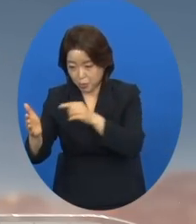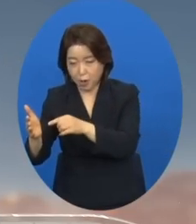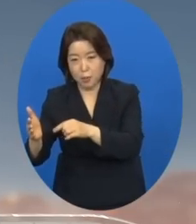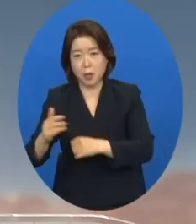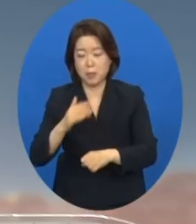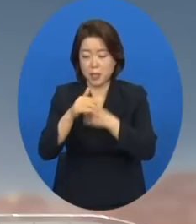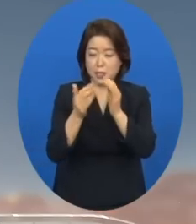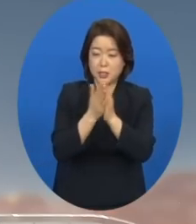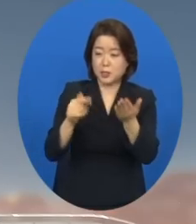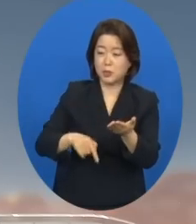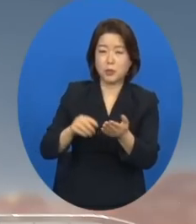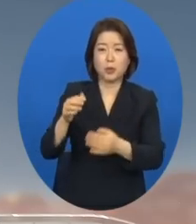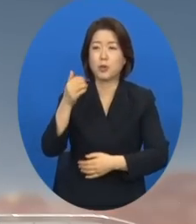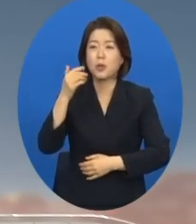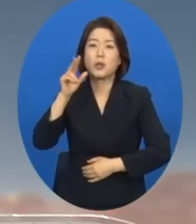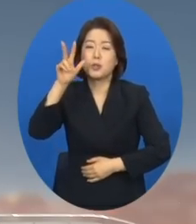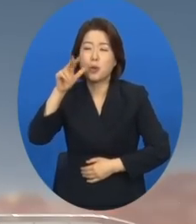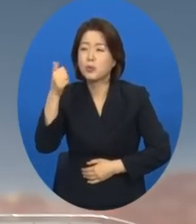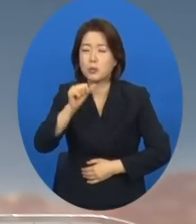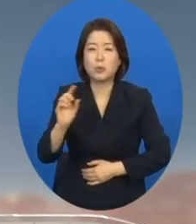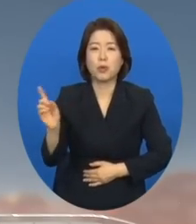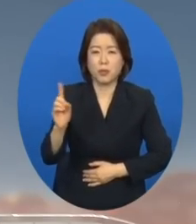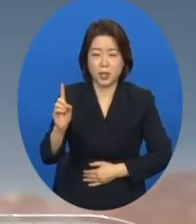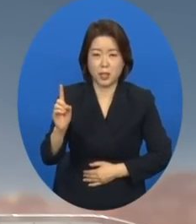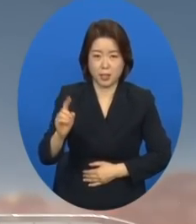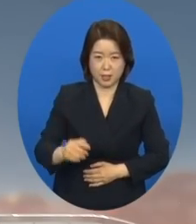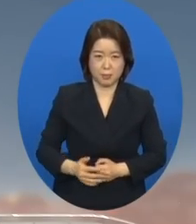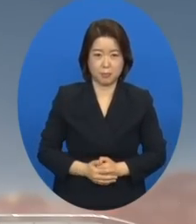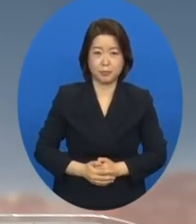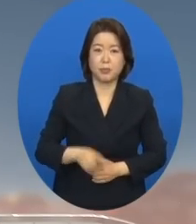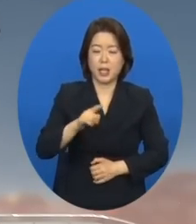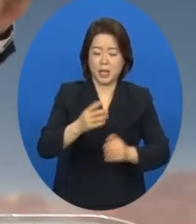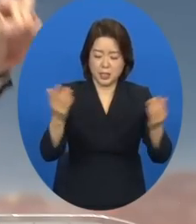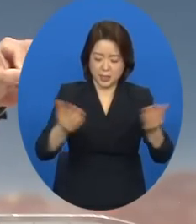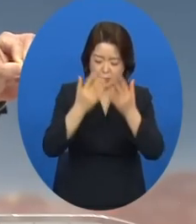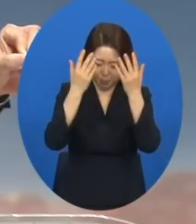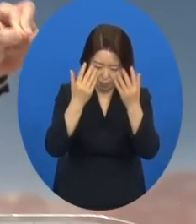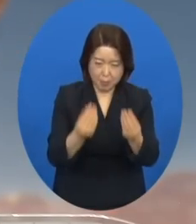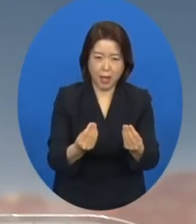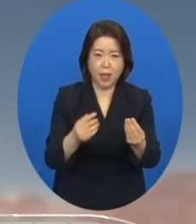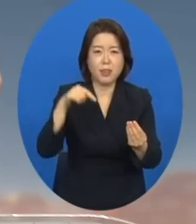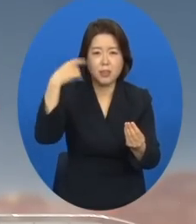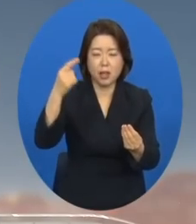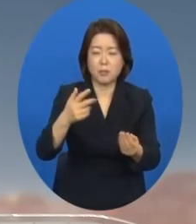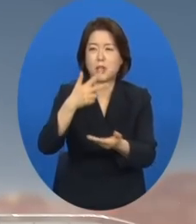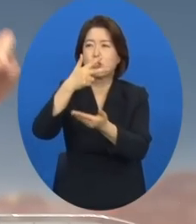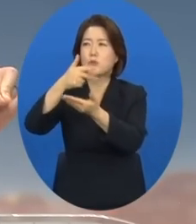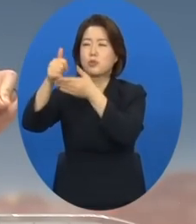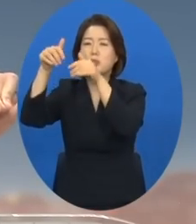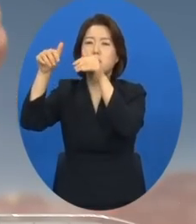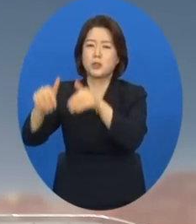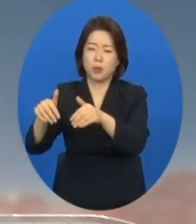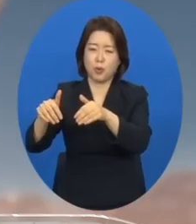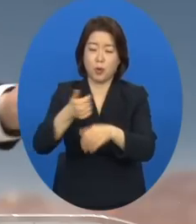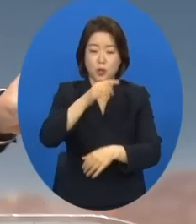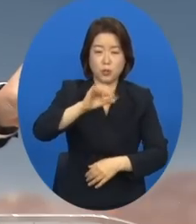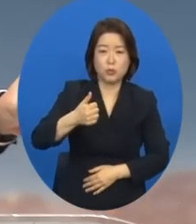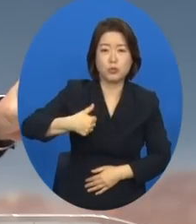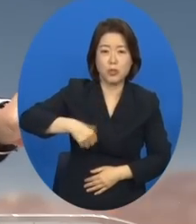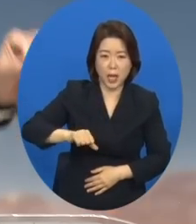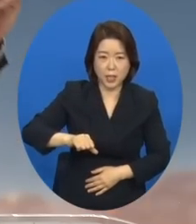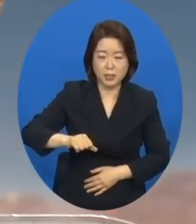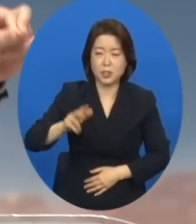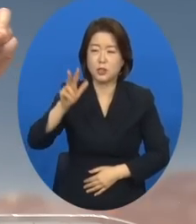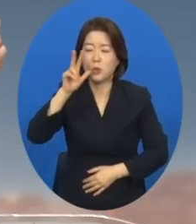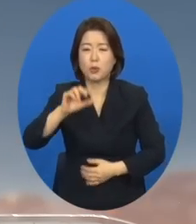요소를 뭐라고 묘사하느냐 여호수아 24장 29절이를 마친 다음에 주님의 종 눈의 아들 여호수아가